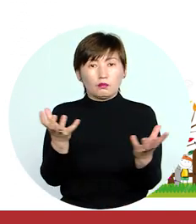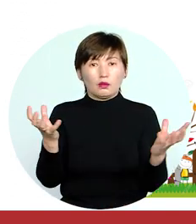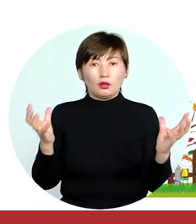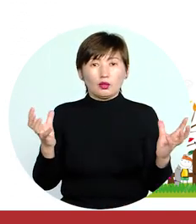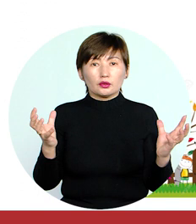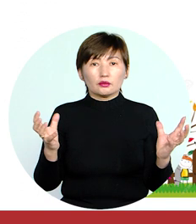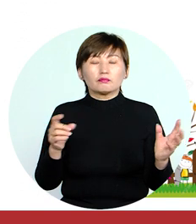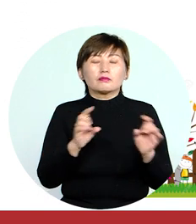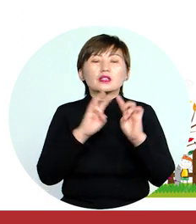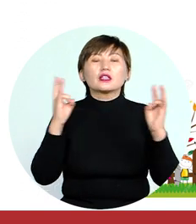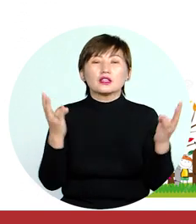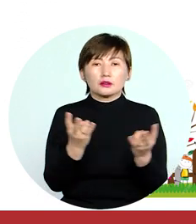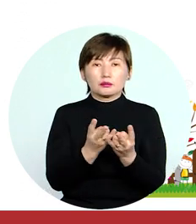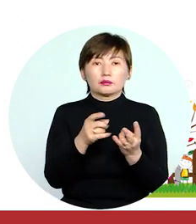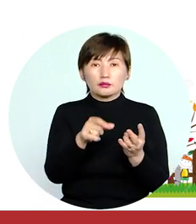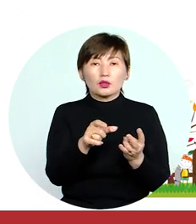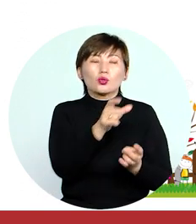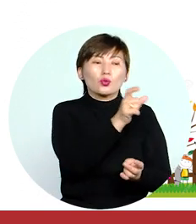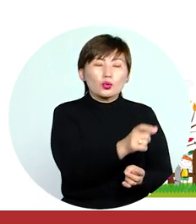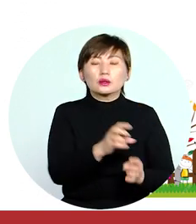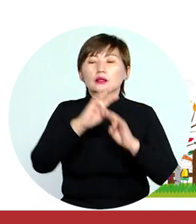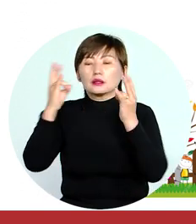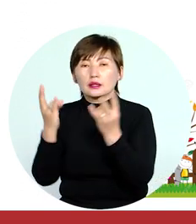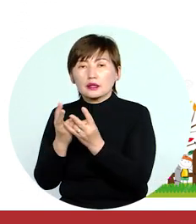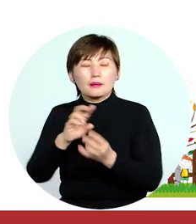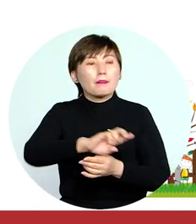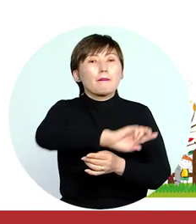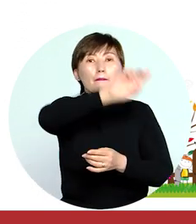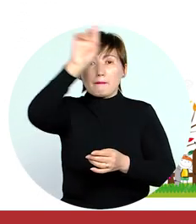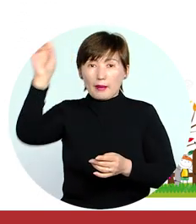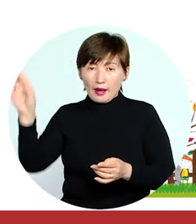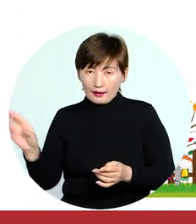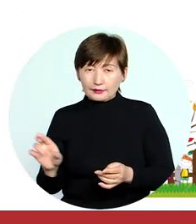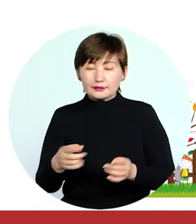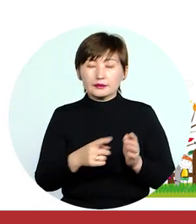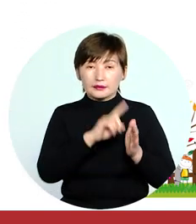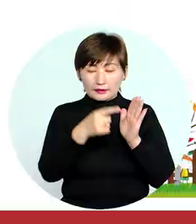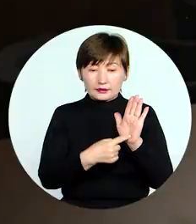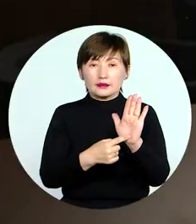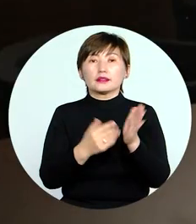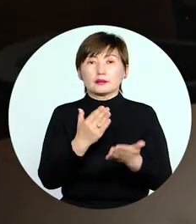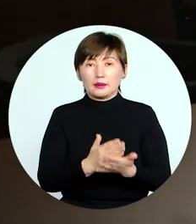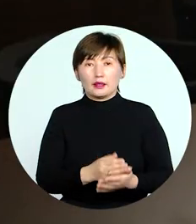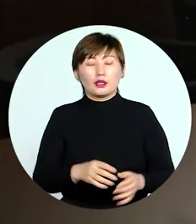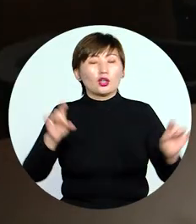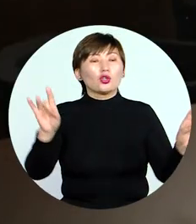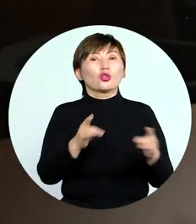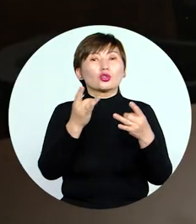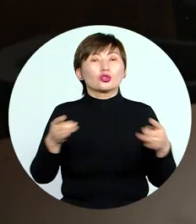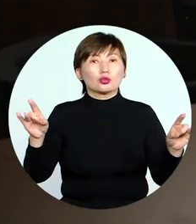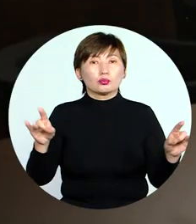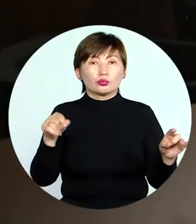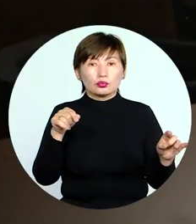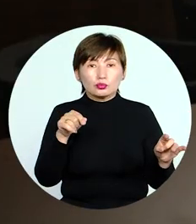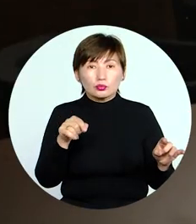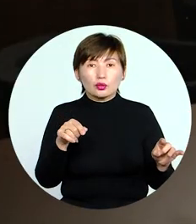бий болохоор нийгэм. За тэгээ хүн нийгэм бол эргээд байгалийн бас нэг үзэгдэл. Тийм учраас энэ хөгжим гэдэг бол ерөөсөө л зөвхөн